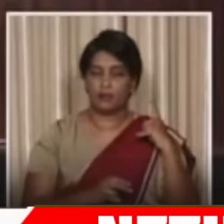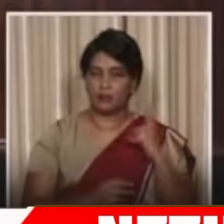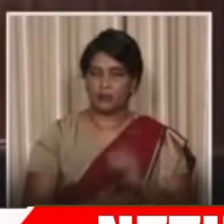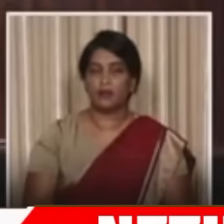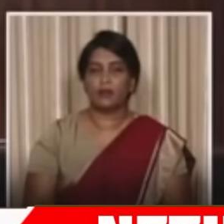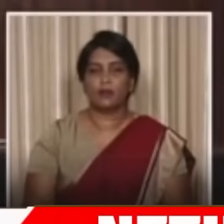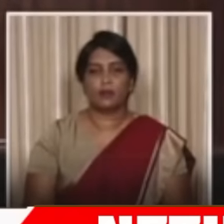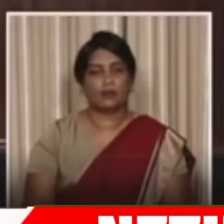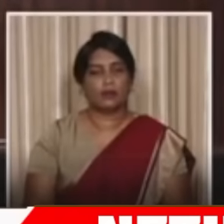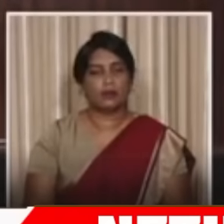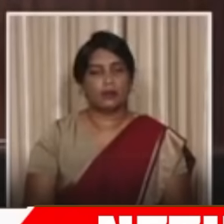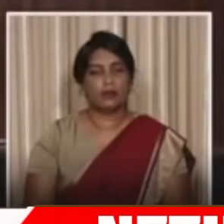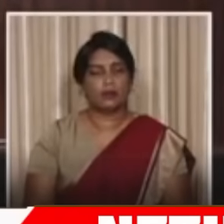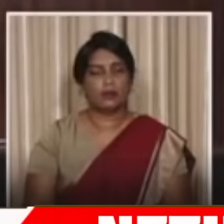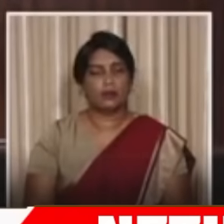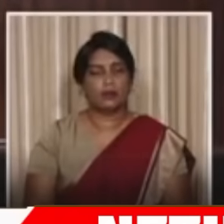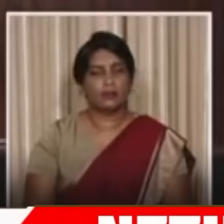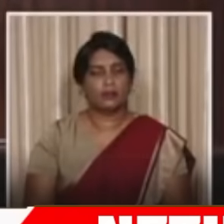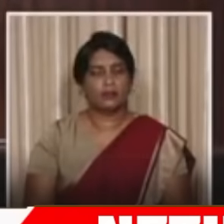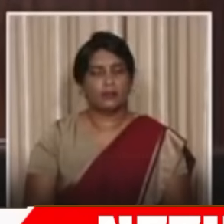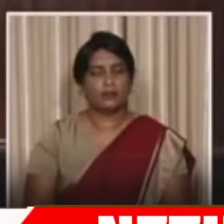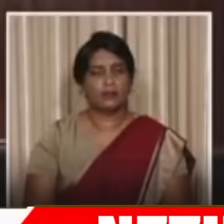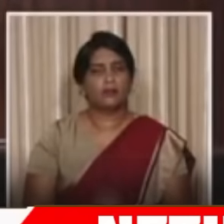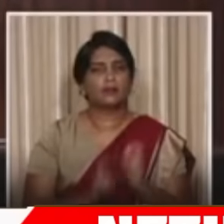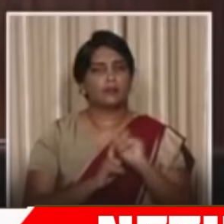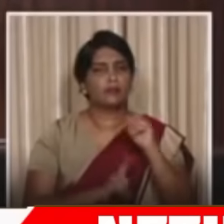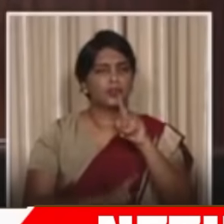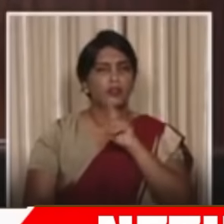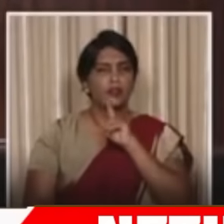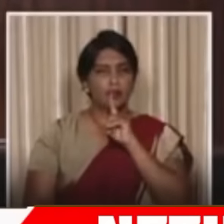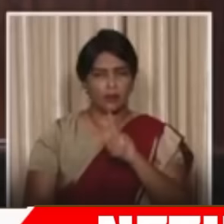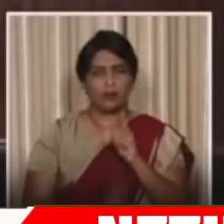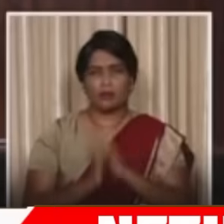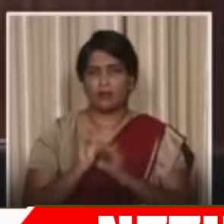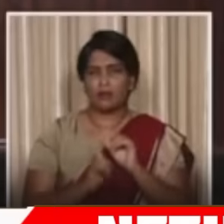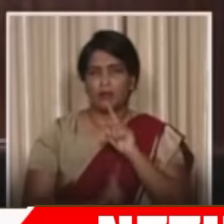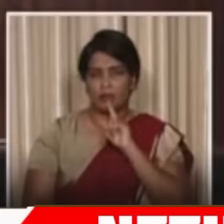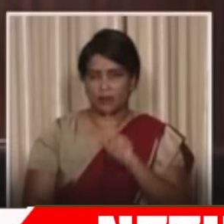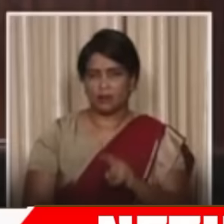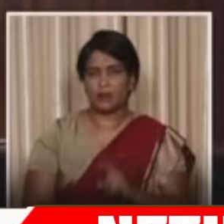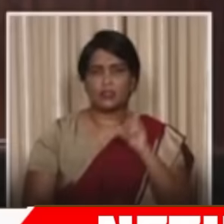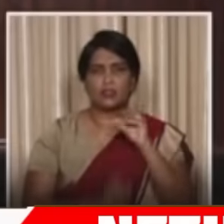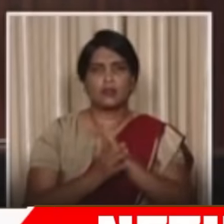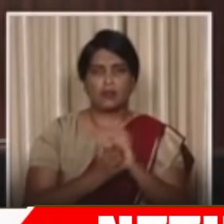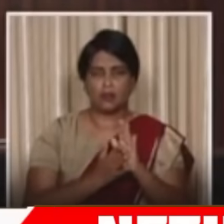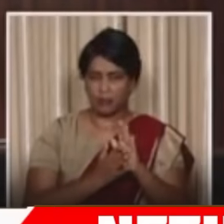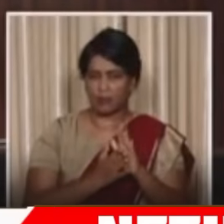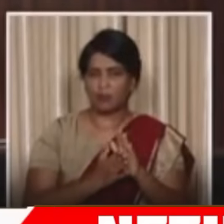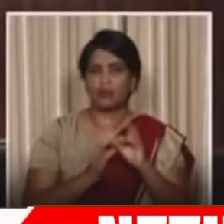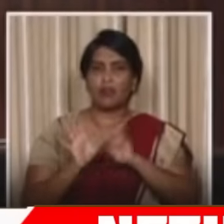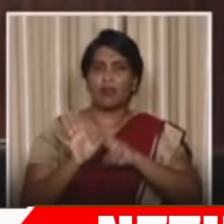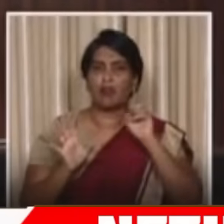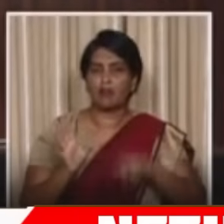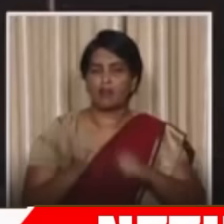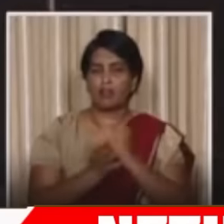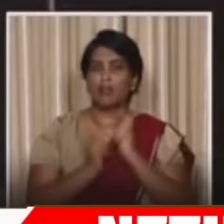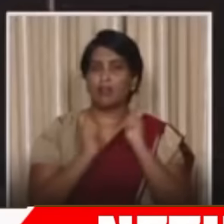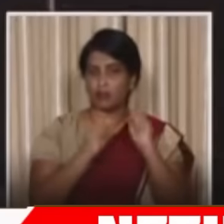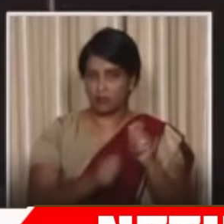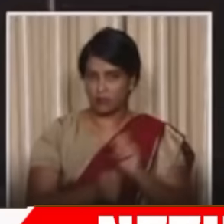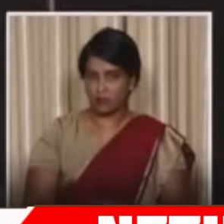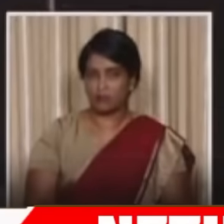මේ සභාවේ ඉස්සෙල්ලා මට වුණා මන්ත්‍රීතුමා කෙනෙක් කතා කරනවා. මන්ත්‍රීතුමේ චමින්ද විජේසිරි අස්වීමේ ලිපිය බාර දීම